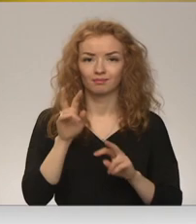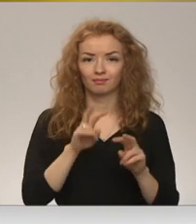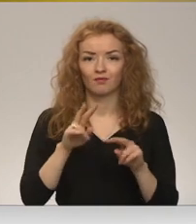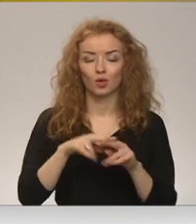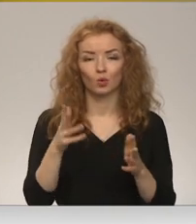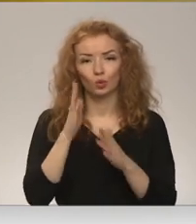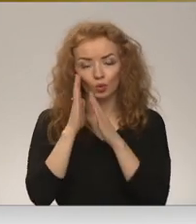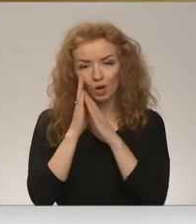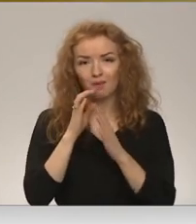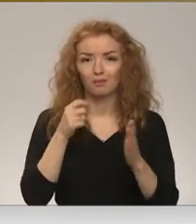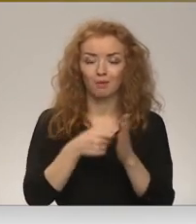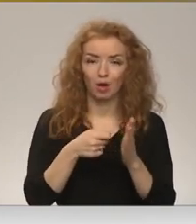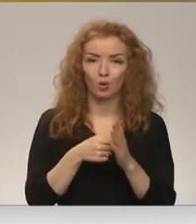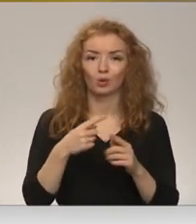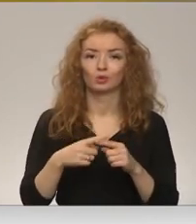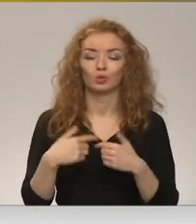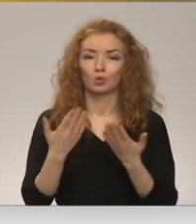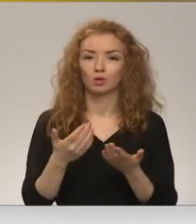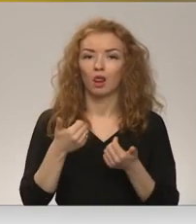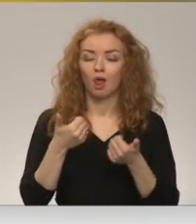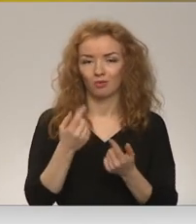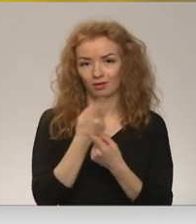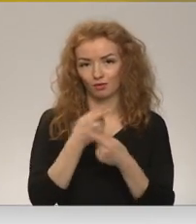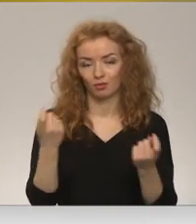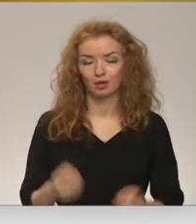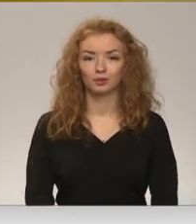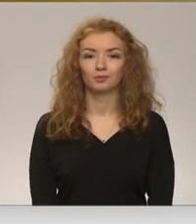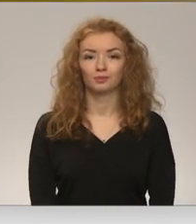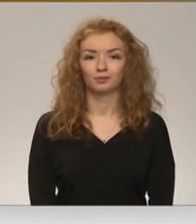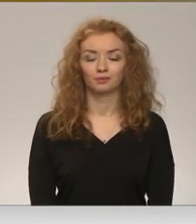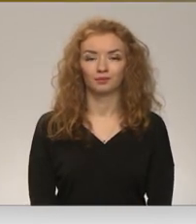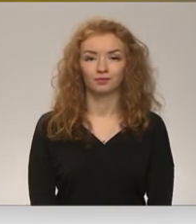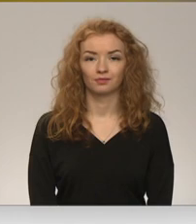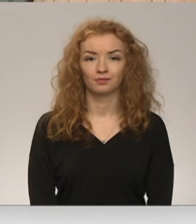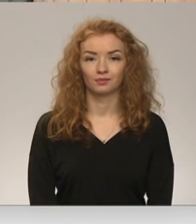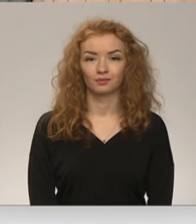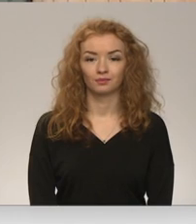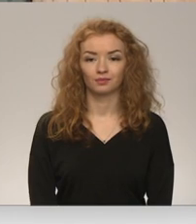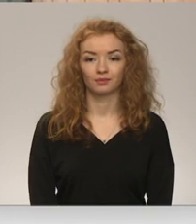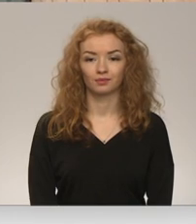gan pabaros un sniegs arī noderīgu informāciju. Un turpina kolēģi Madara Līcīte.